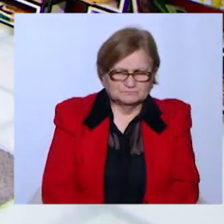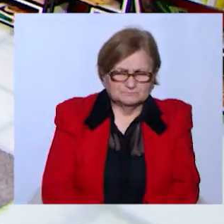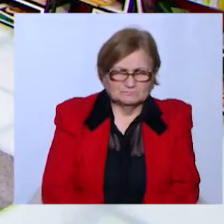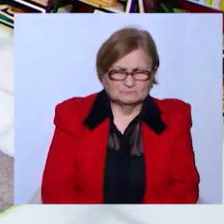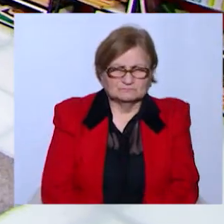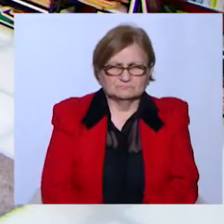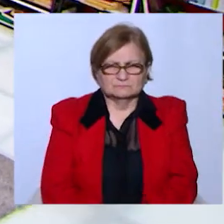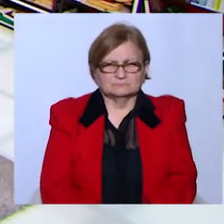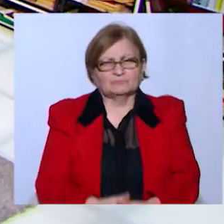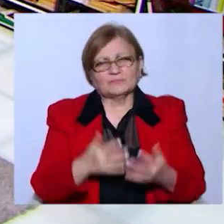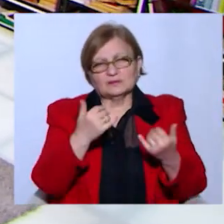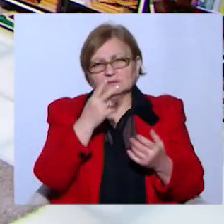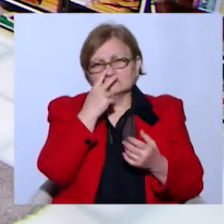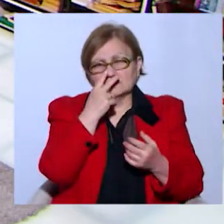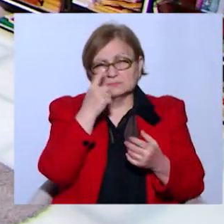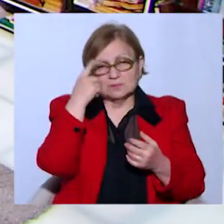მოდით გადავიდეთ ამოცანებზე.